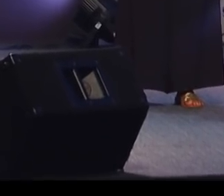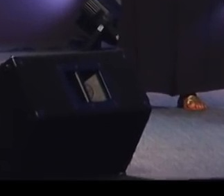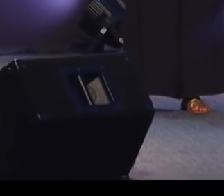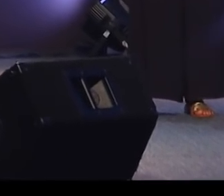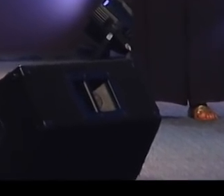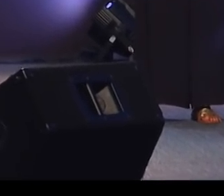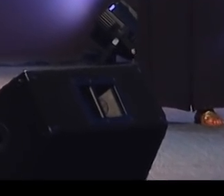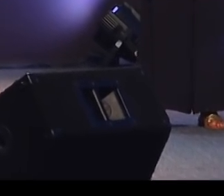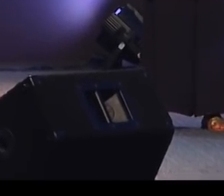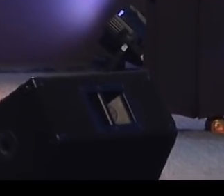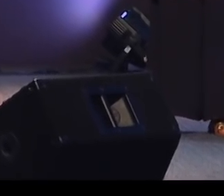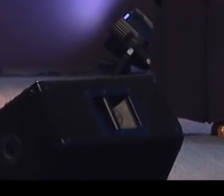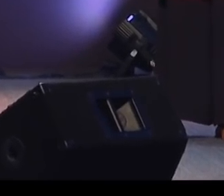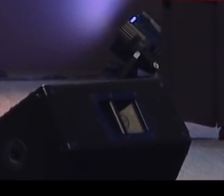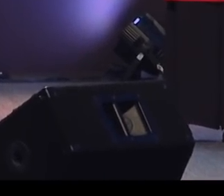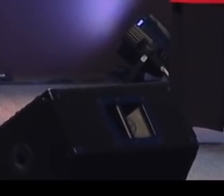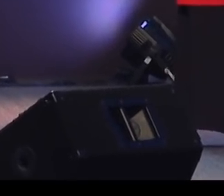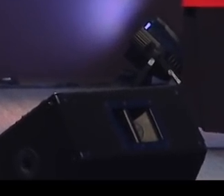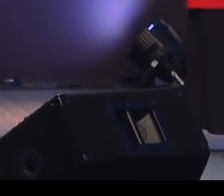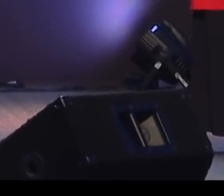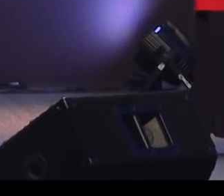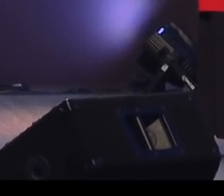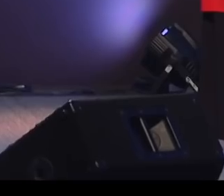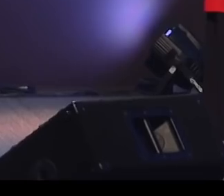प्रीतिया मत के न दुन्ना